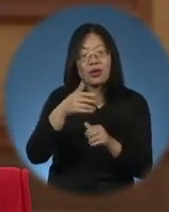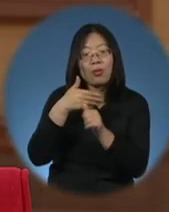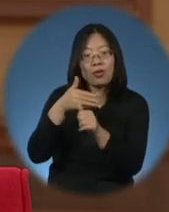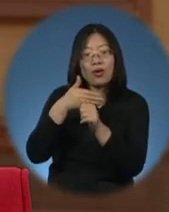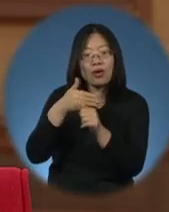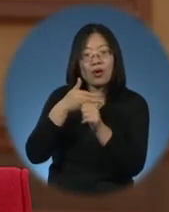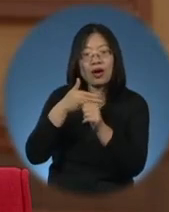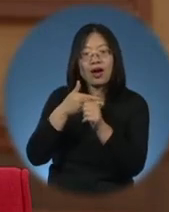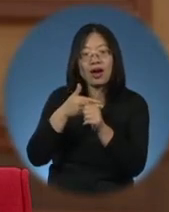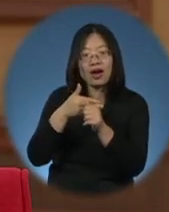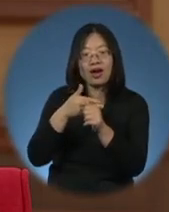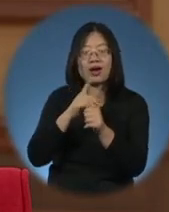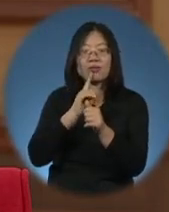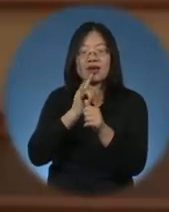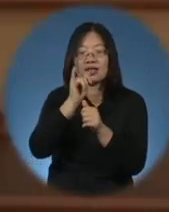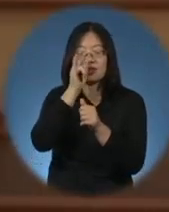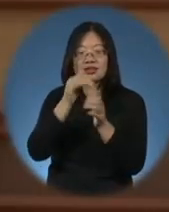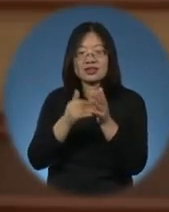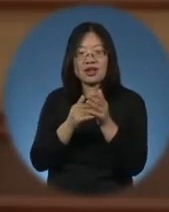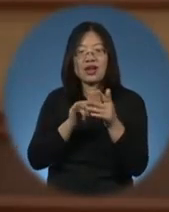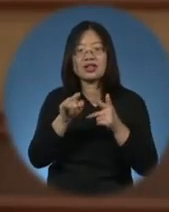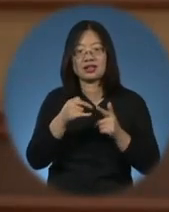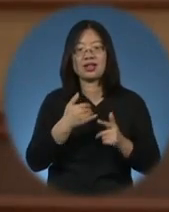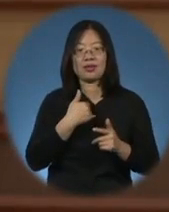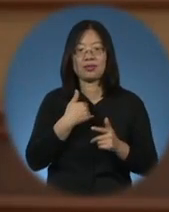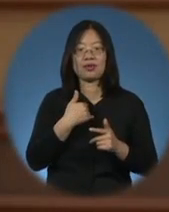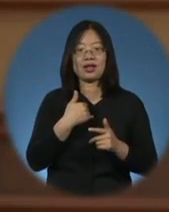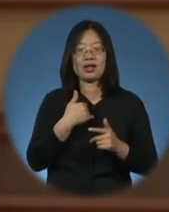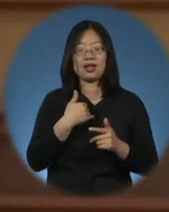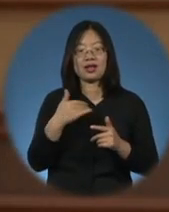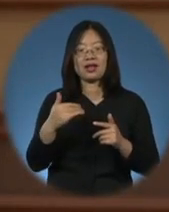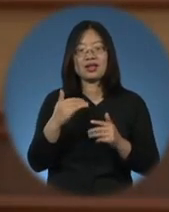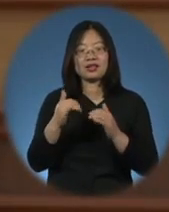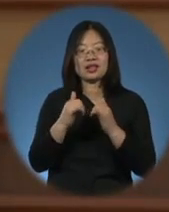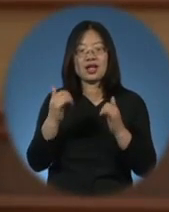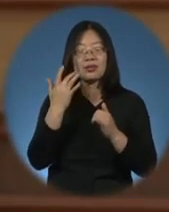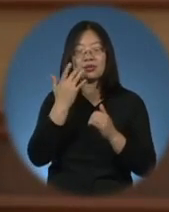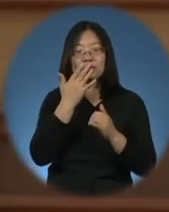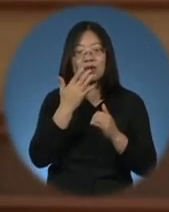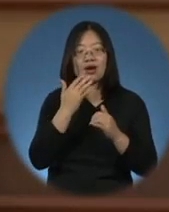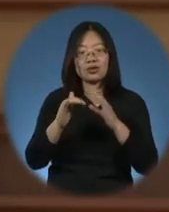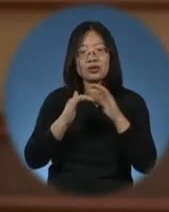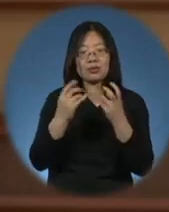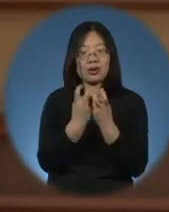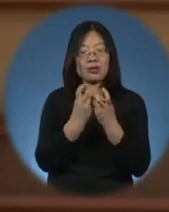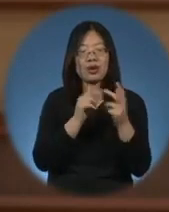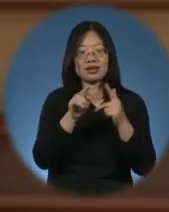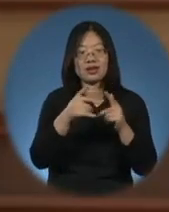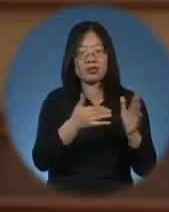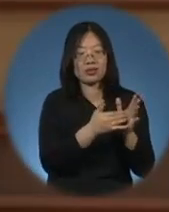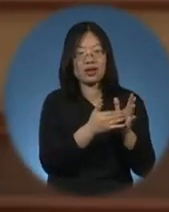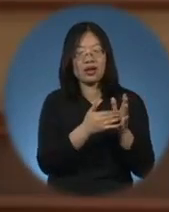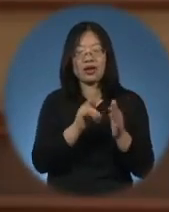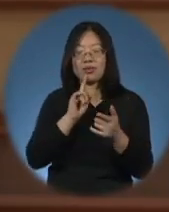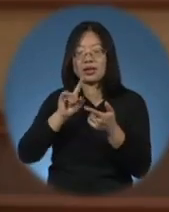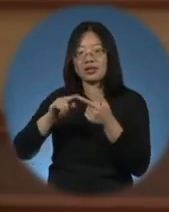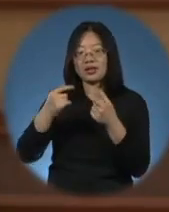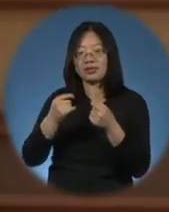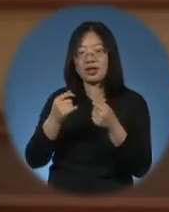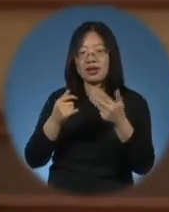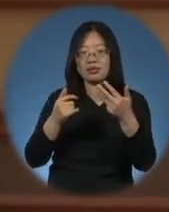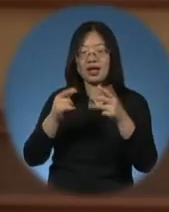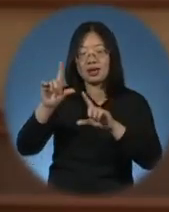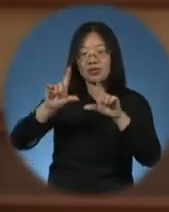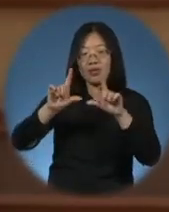보낼 수 있었다는 얘기도 있더라고요. 네. 정말로 이해한 겁니다. 사람이 꿀벌의 의사소통 방식을. 그렇죠. 대단하죠. 말씀하신 것처럼